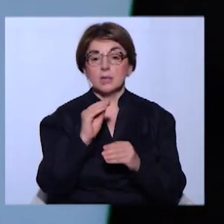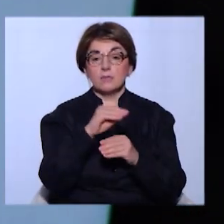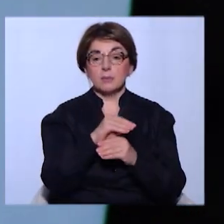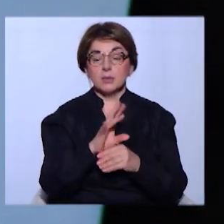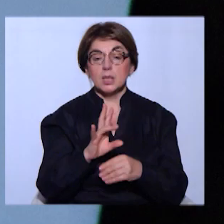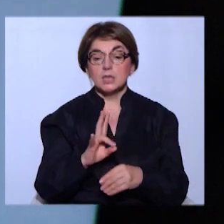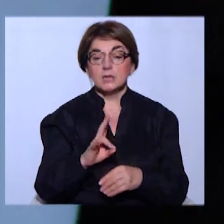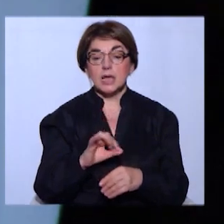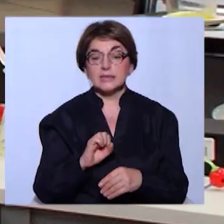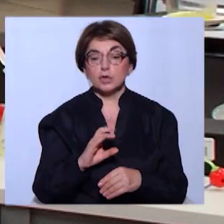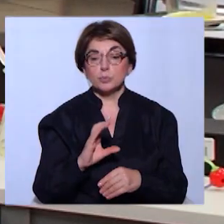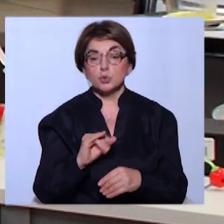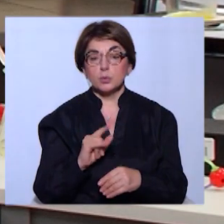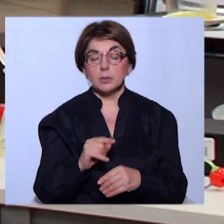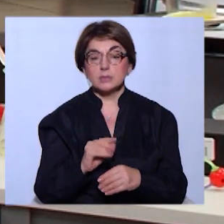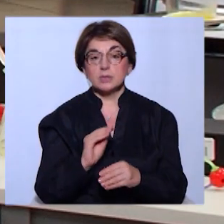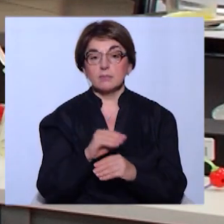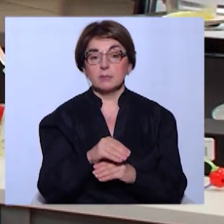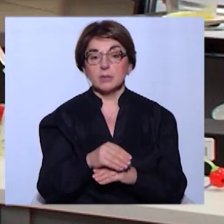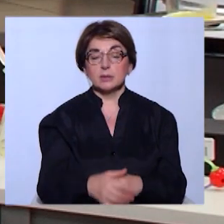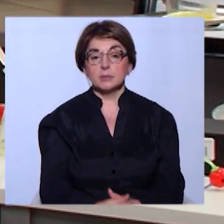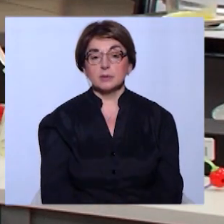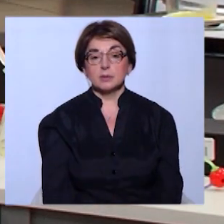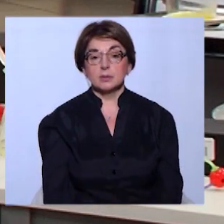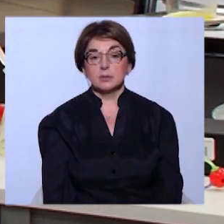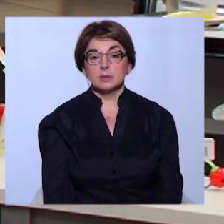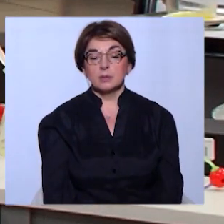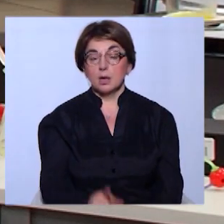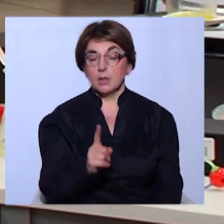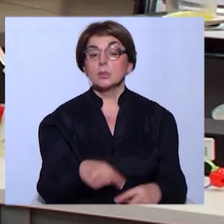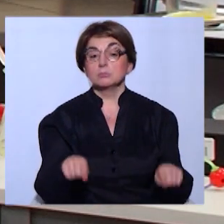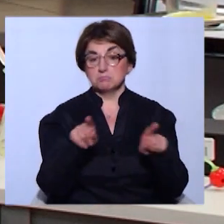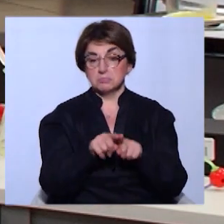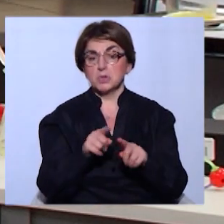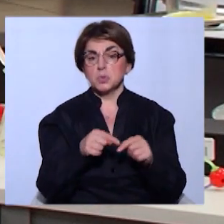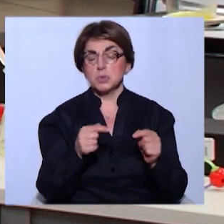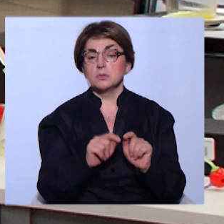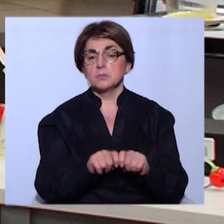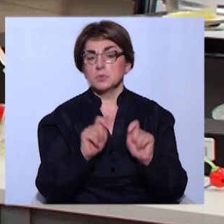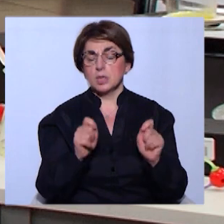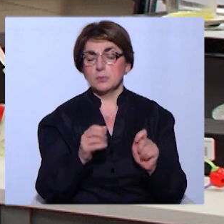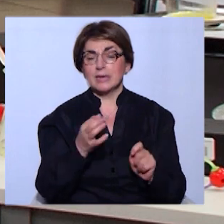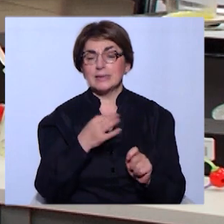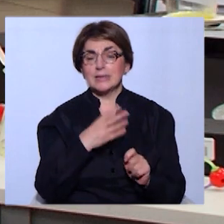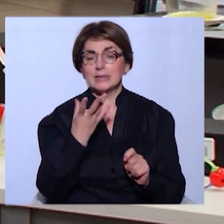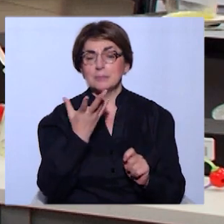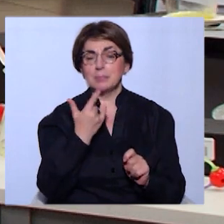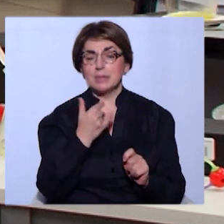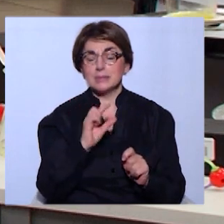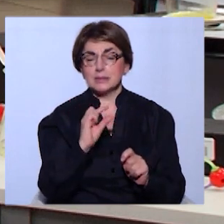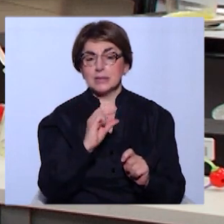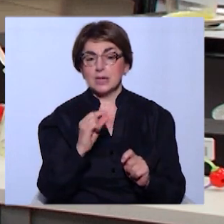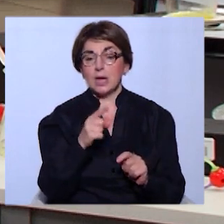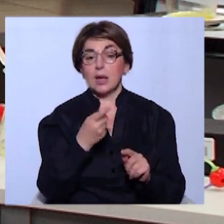და აქაც წარმოიქმნება თეთრი ფერის ნალექი. სწორედ ამიტომაც ვამბობთ, რომ ბარიუმის და ტყვიის იონები არის